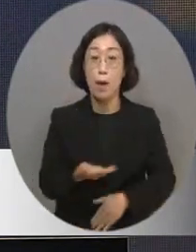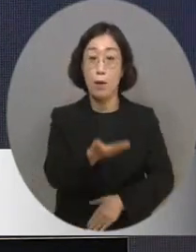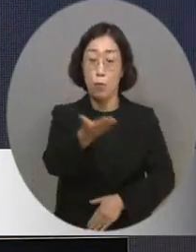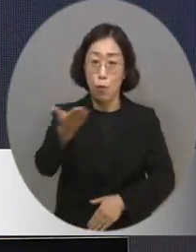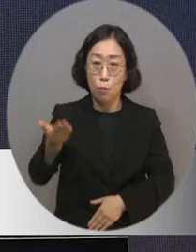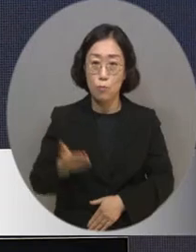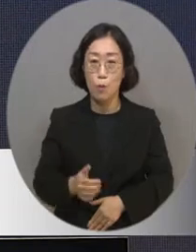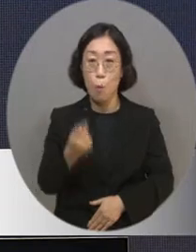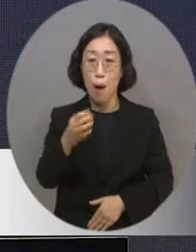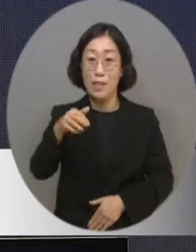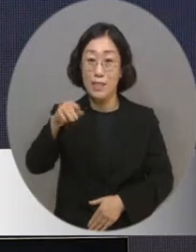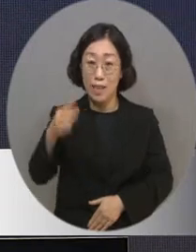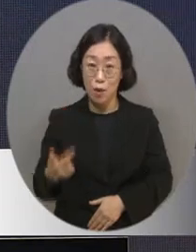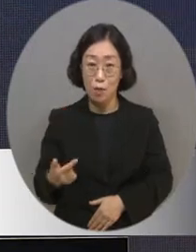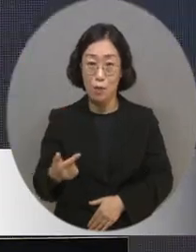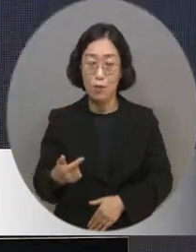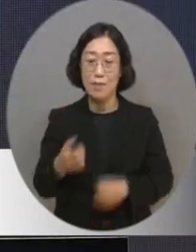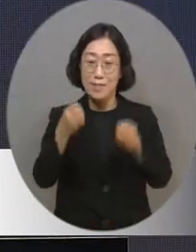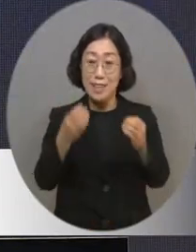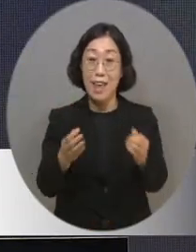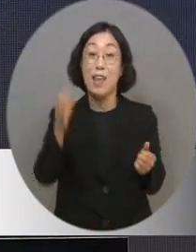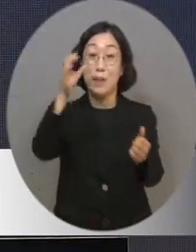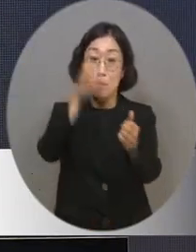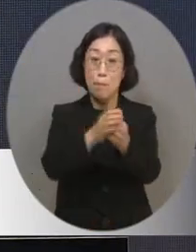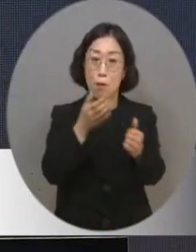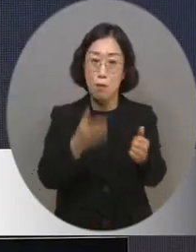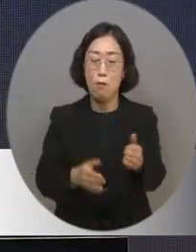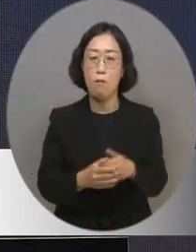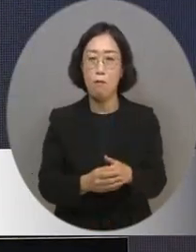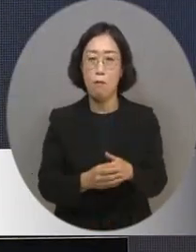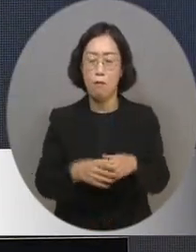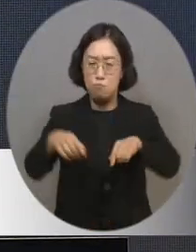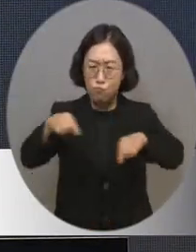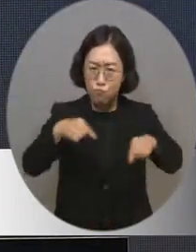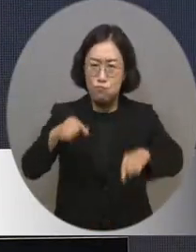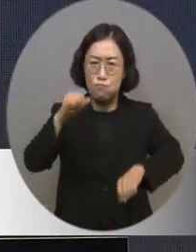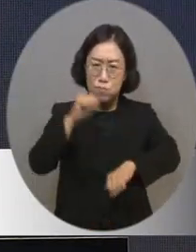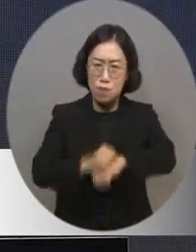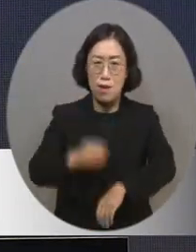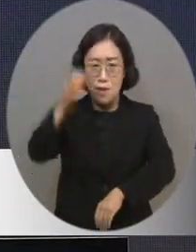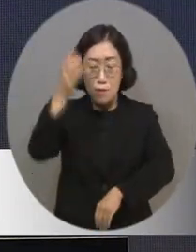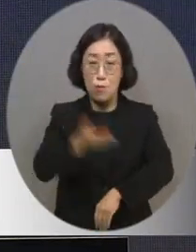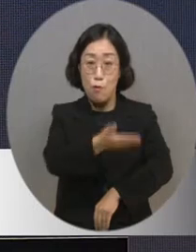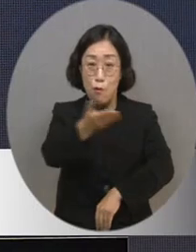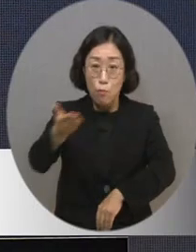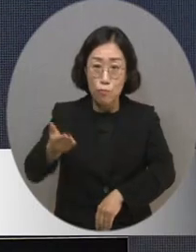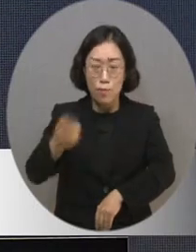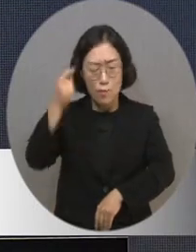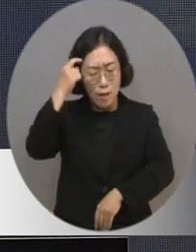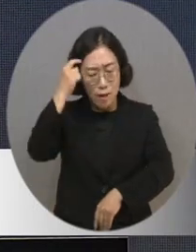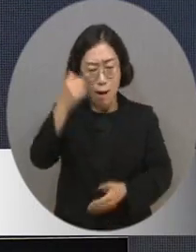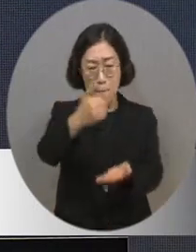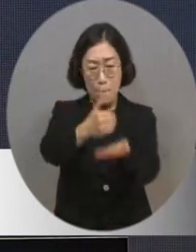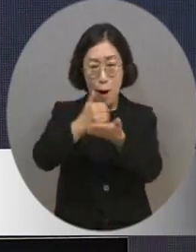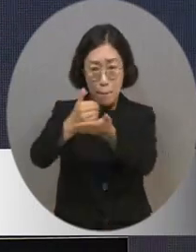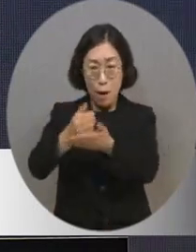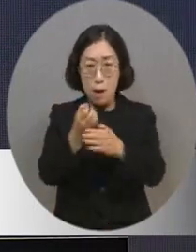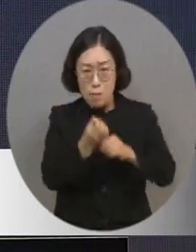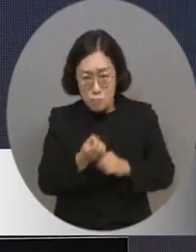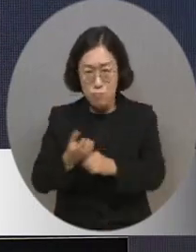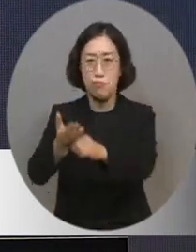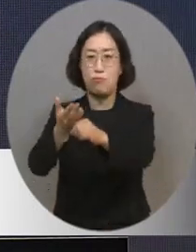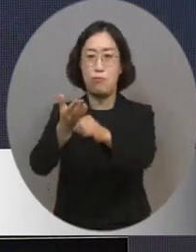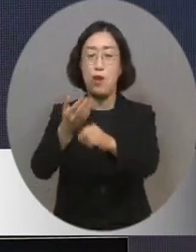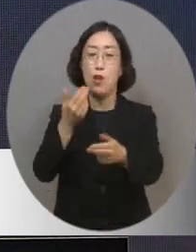한국지체장애인협회는 우리 황재현 회장님의 뛰어난 리더십 아래 장애인 여러분들의 목소리를 우렁차게 대변하는